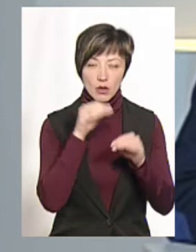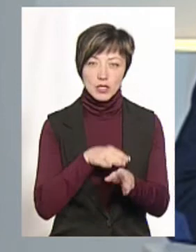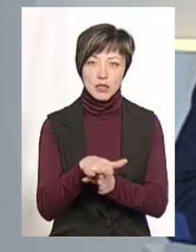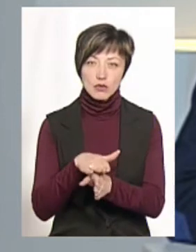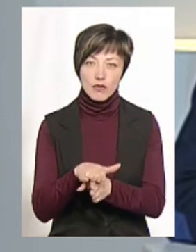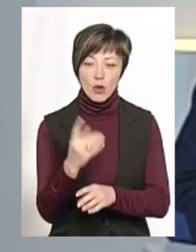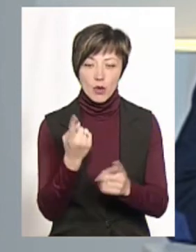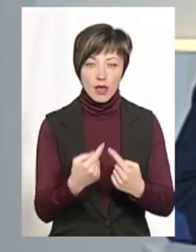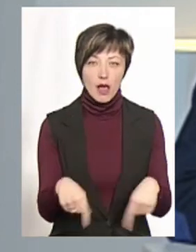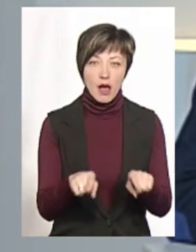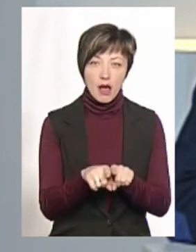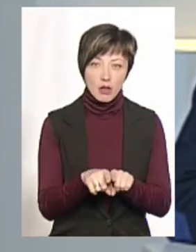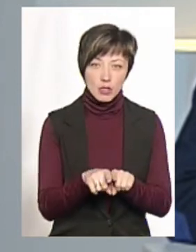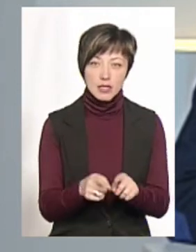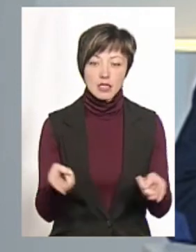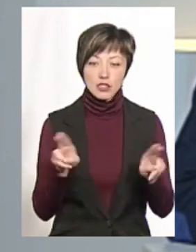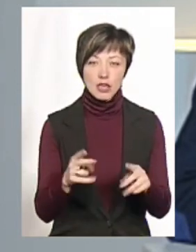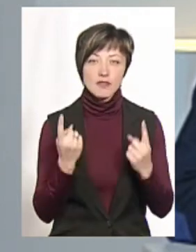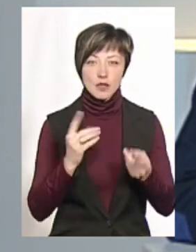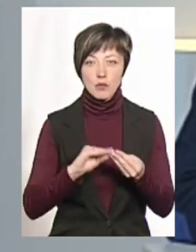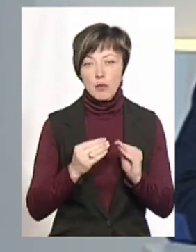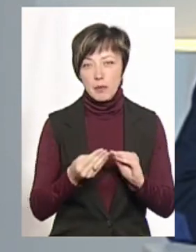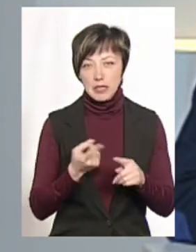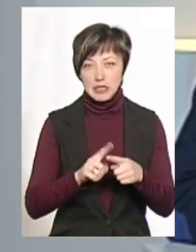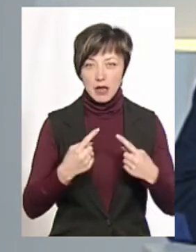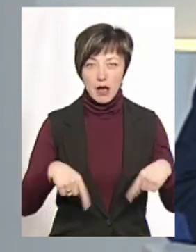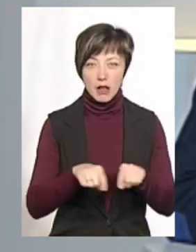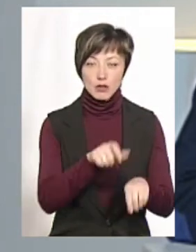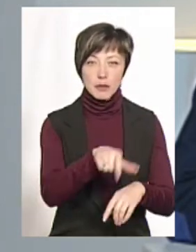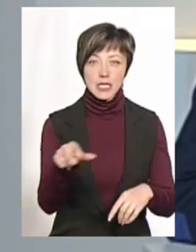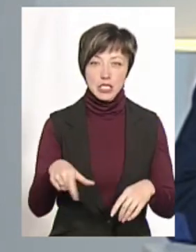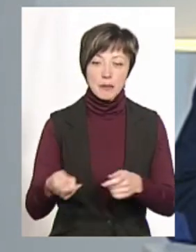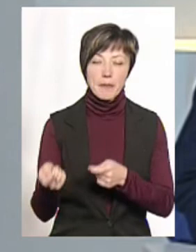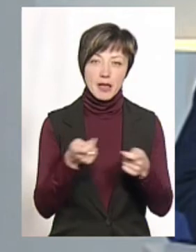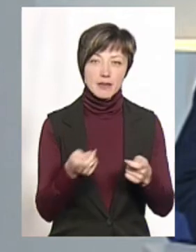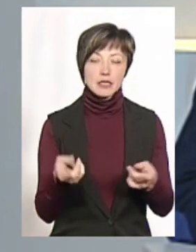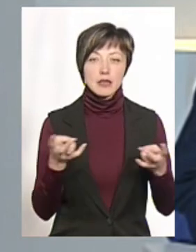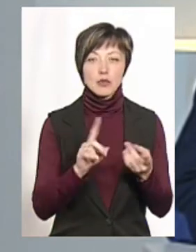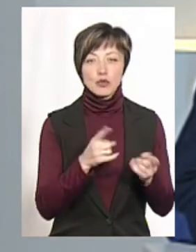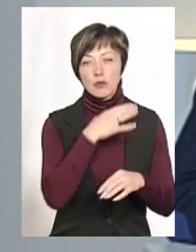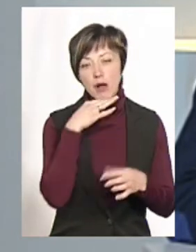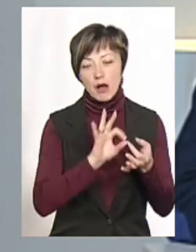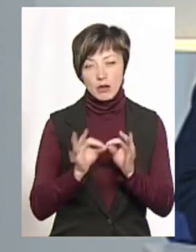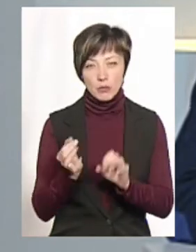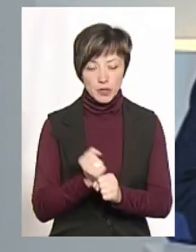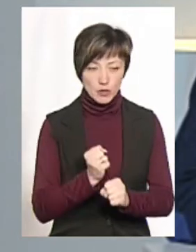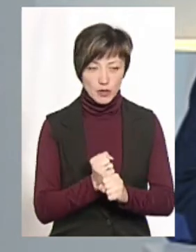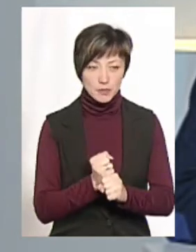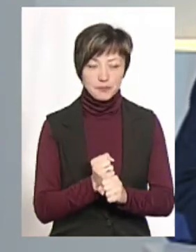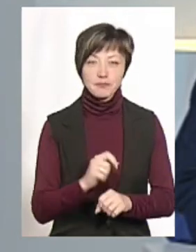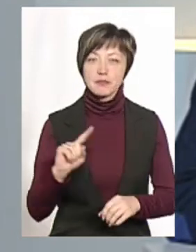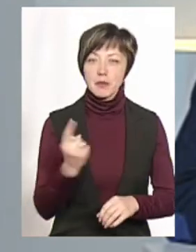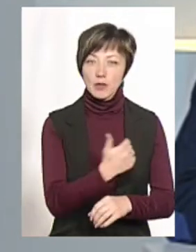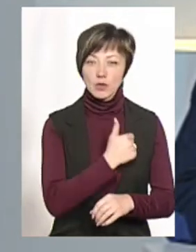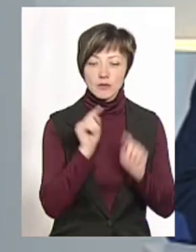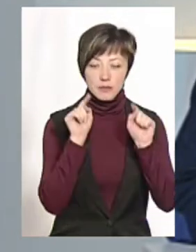хіба однієї галузі, де залишається величезна проблематика. Це галузь пасажирських перевезень, над якою ще треба дуже і дуже багато працювати. Перше,